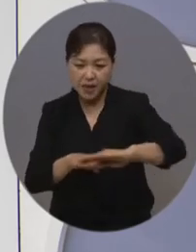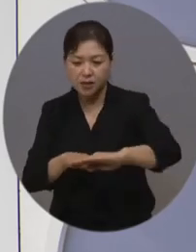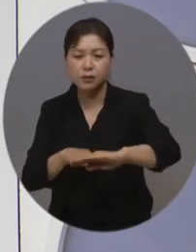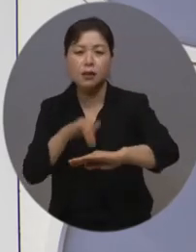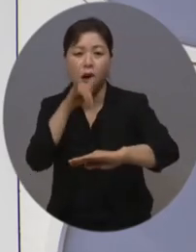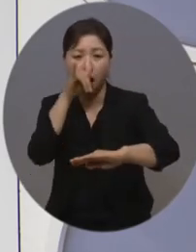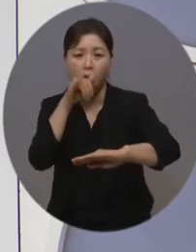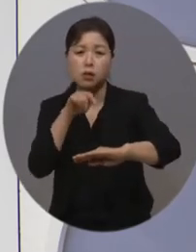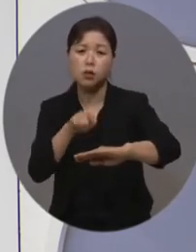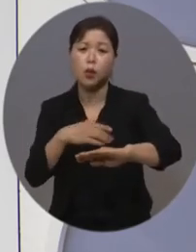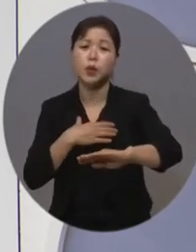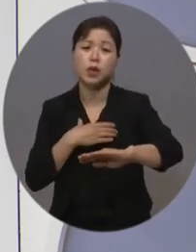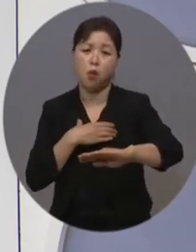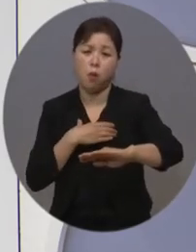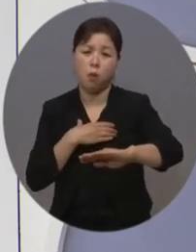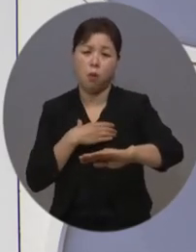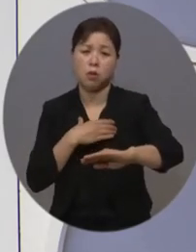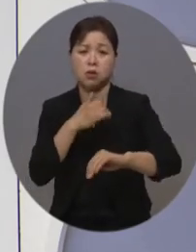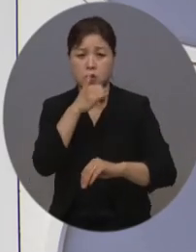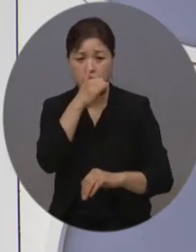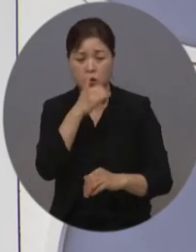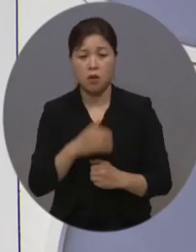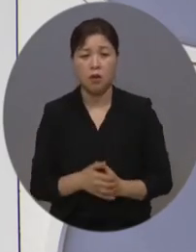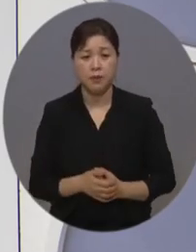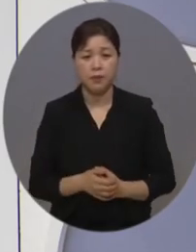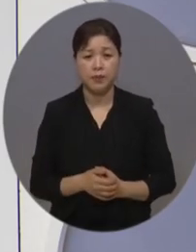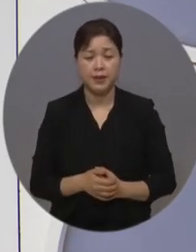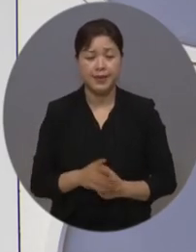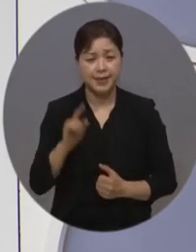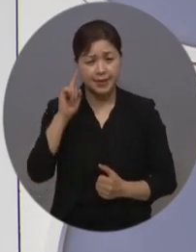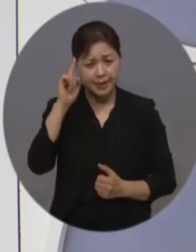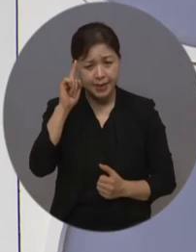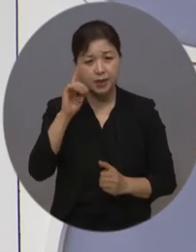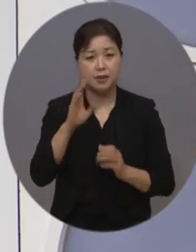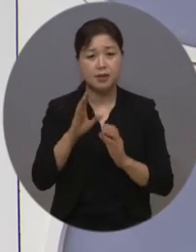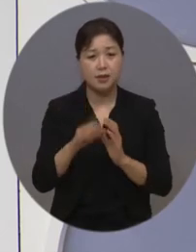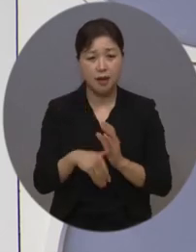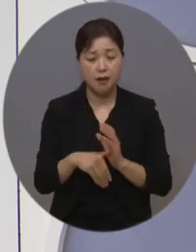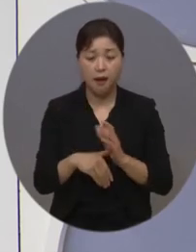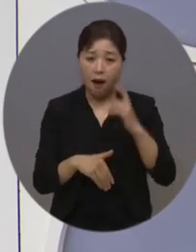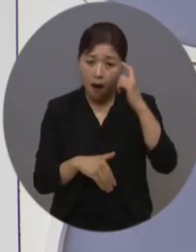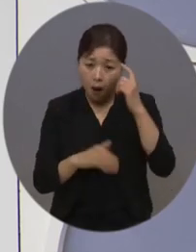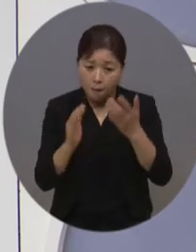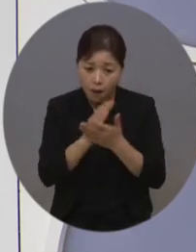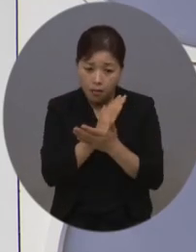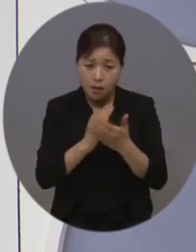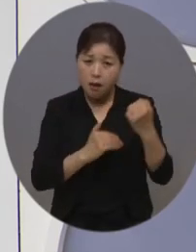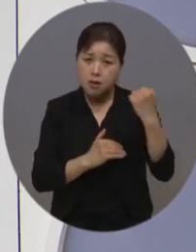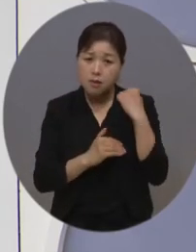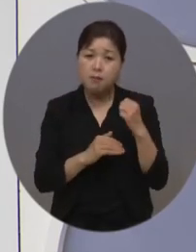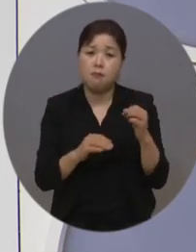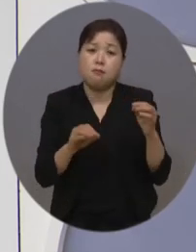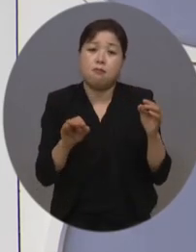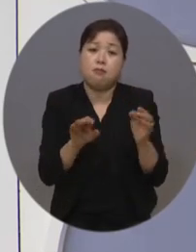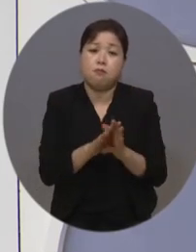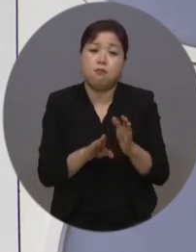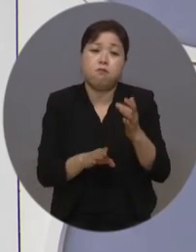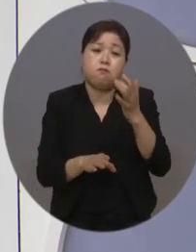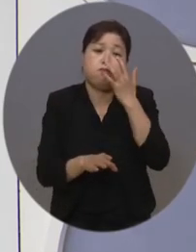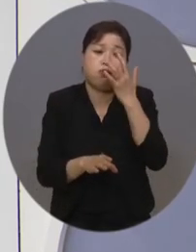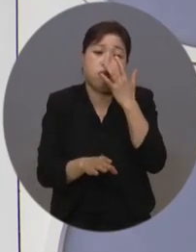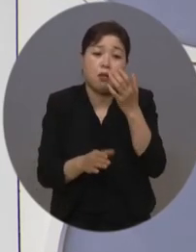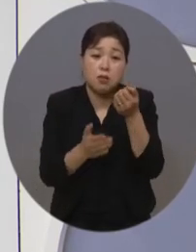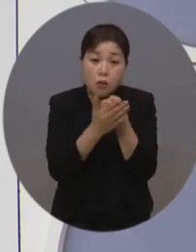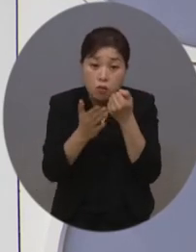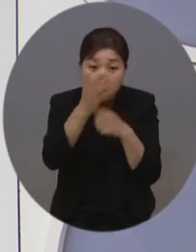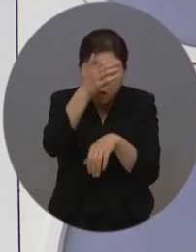그런 위험한 일도 할 수가 있습니다. 스트레스가 딱 걸리면 이성이 마비가 돼버리니까. 그러니까 이제 자기가 이성이